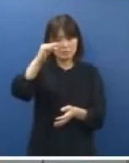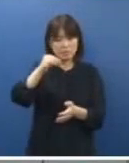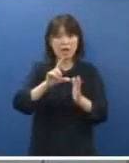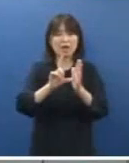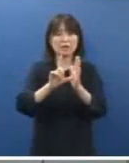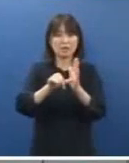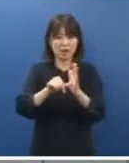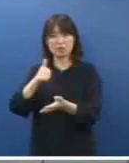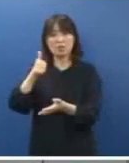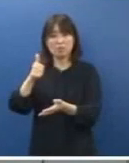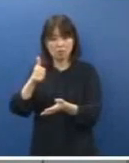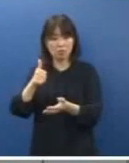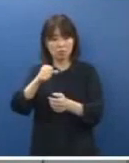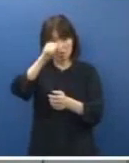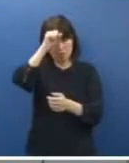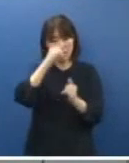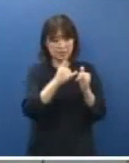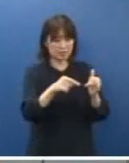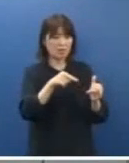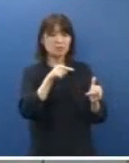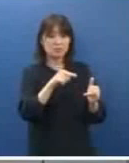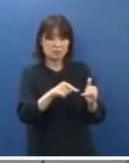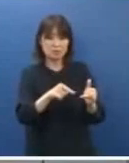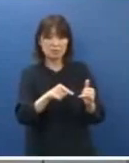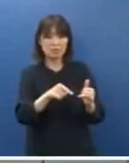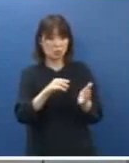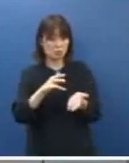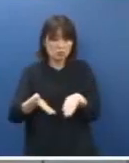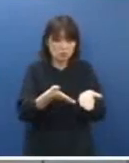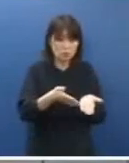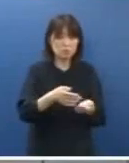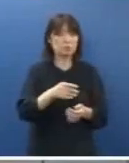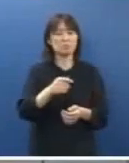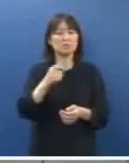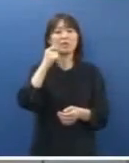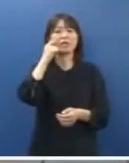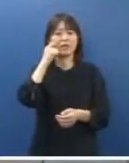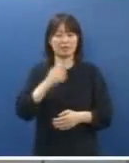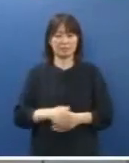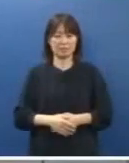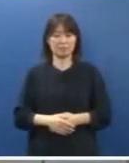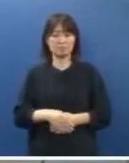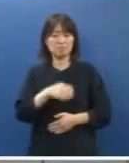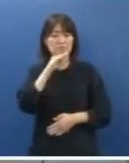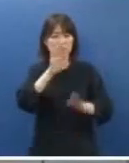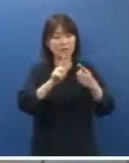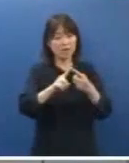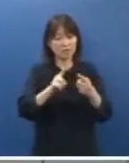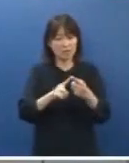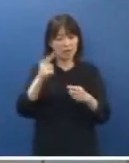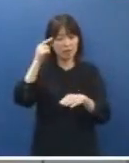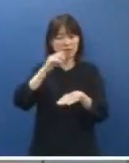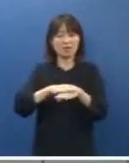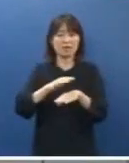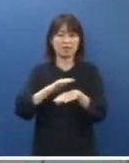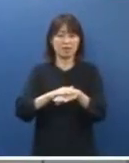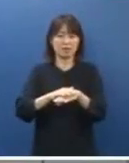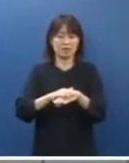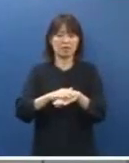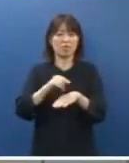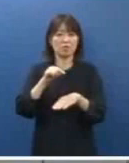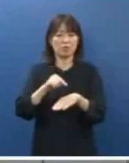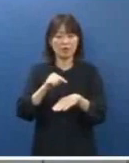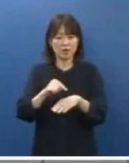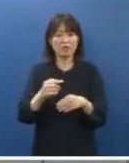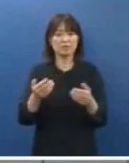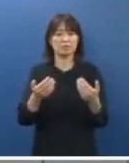とは言いにくくなるわけですね、ですからやはり現実性のあるところを、当面は考えていただく必要があるのではないか、まあ、その辺が